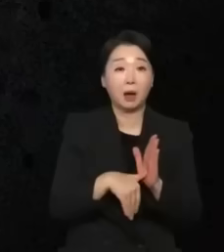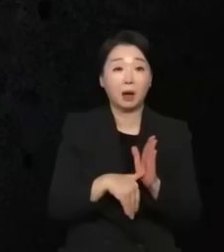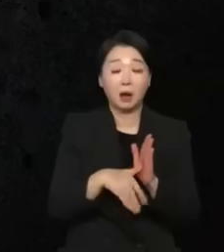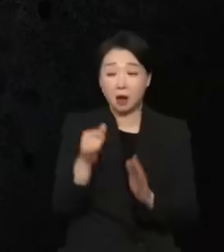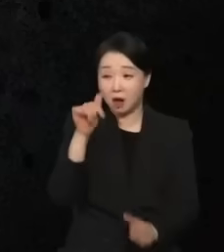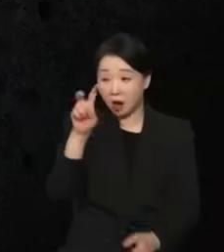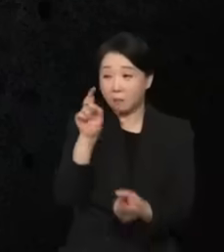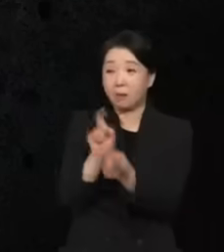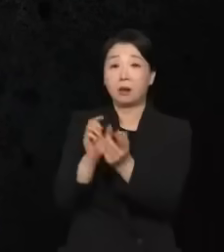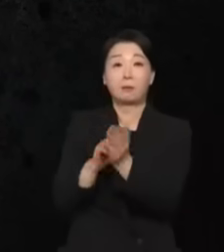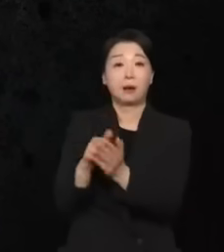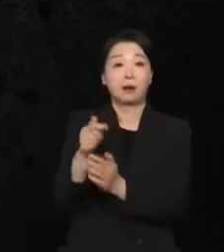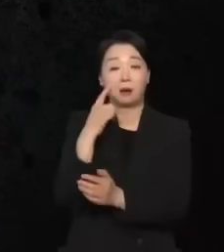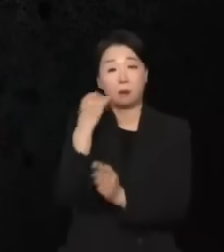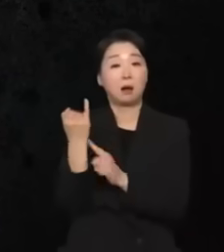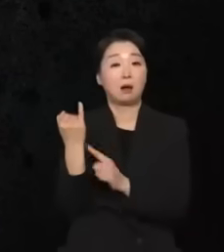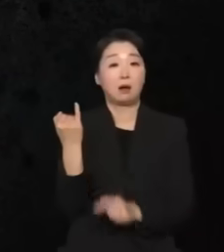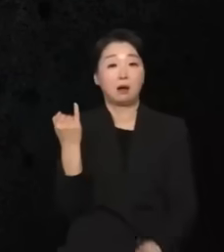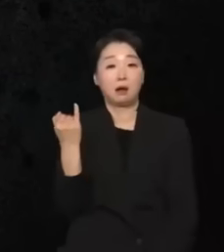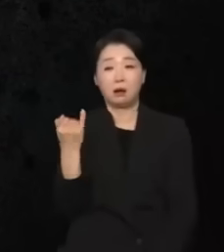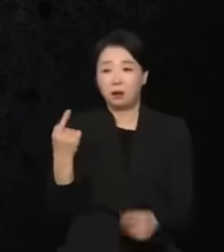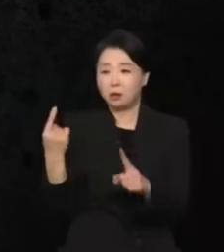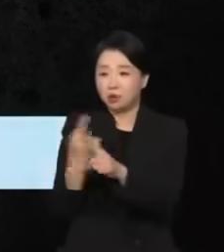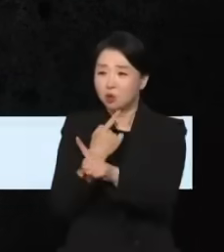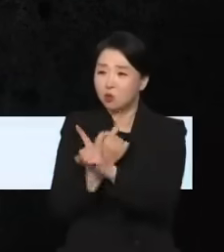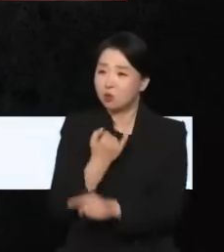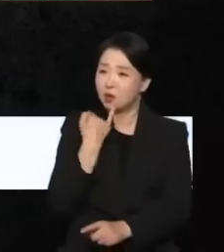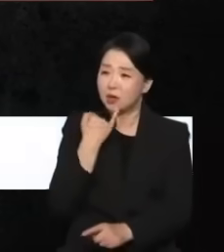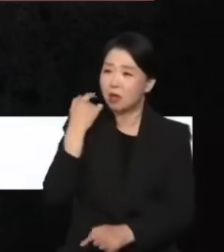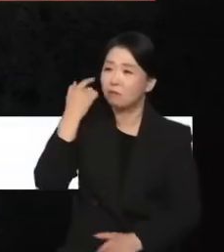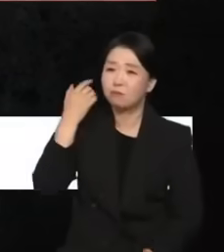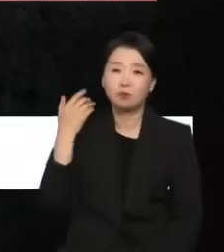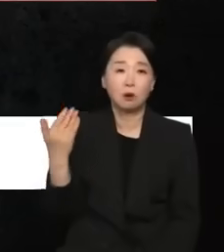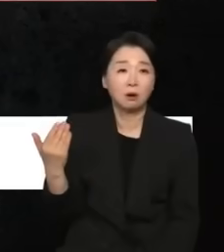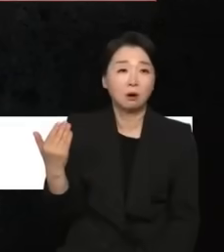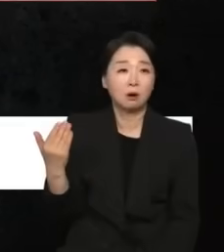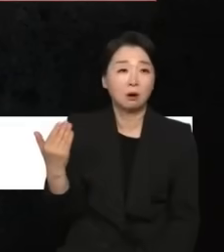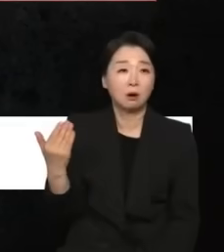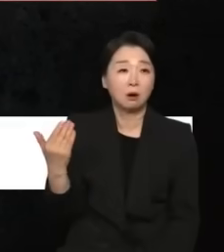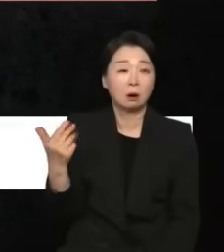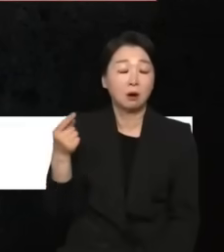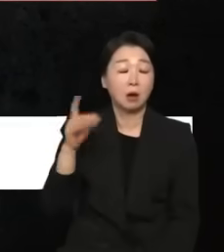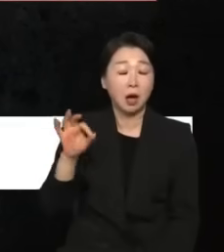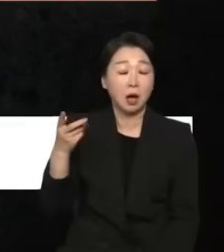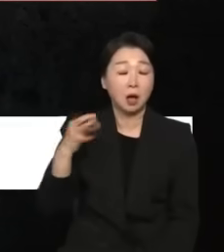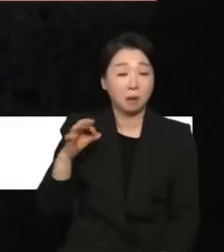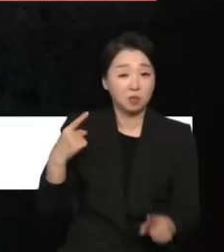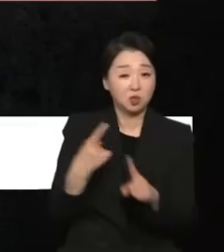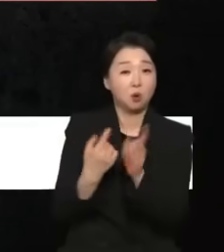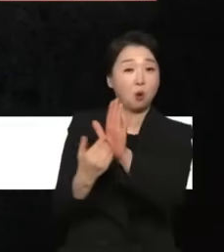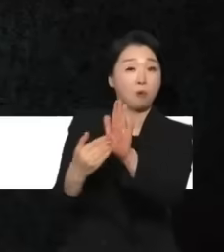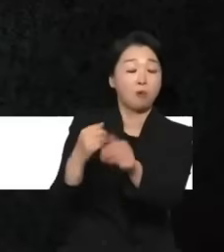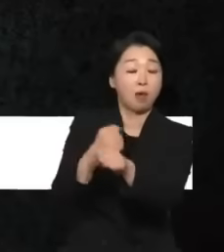암에 걸리고 만 김 씨. 치료를 받아도 되는지 묻는 김 씨에게 항암 치료를 거부하라고 하고